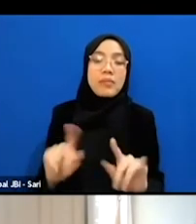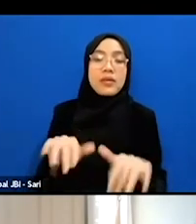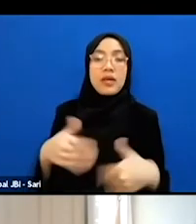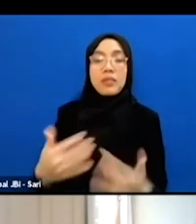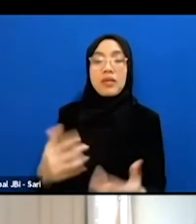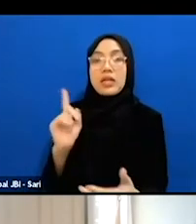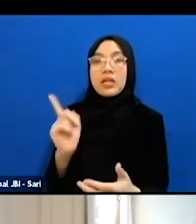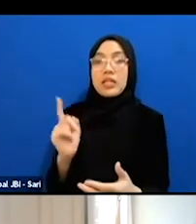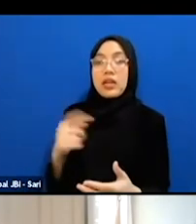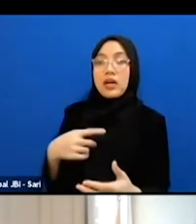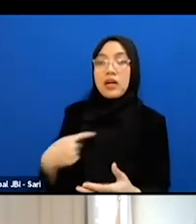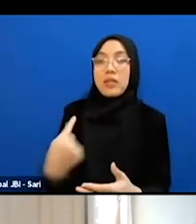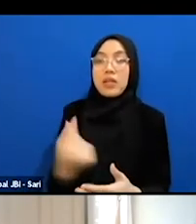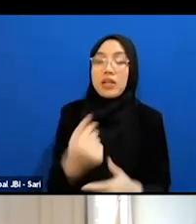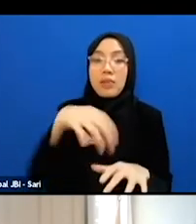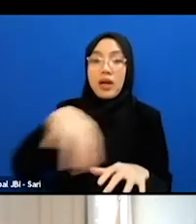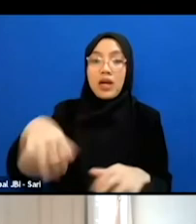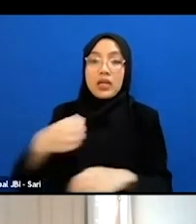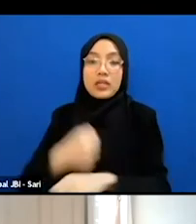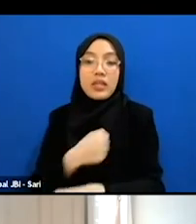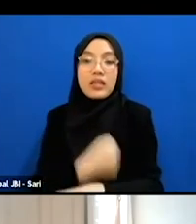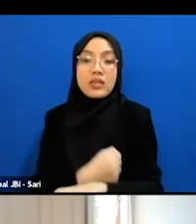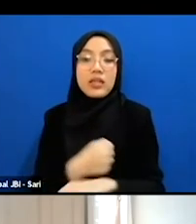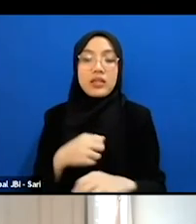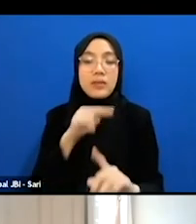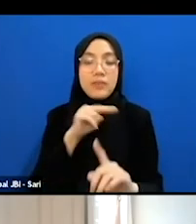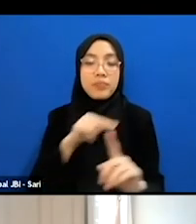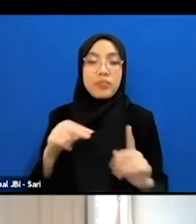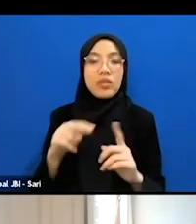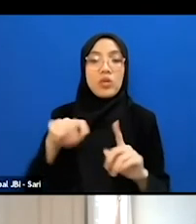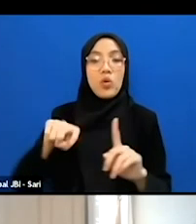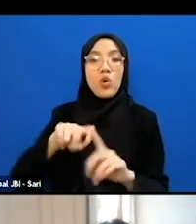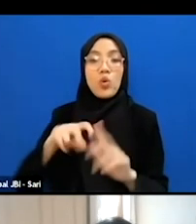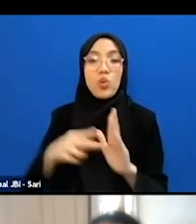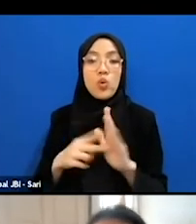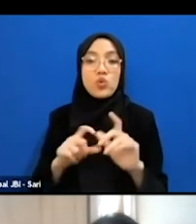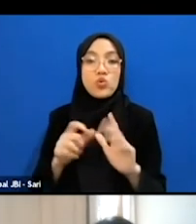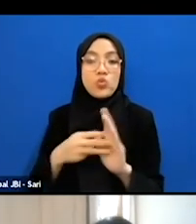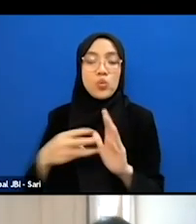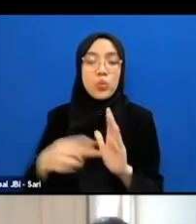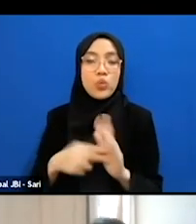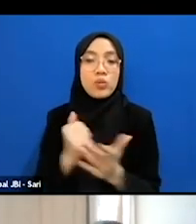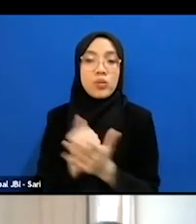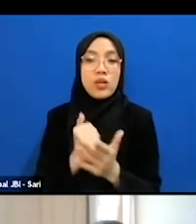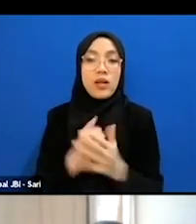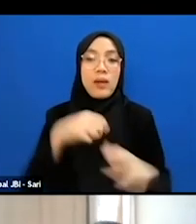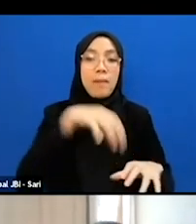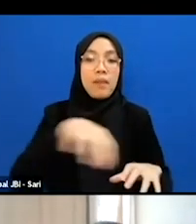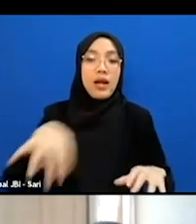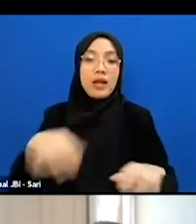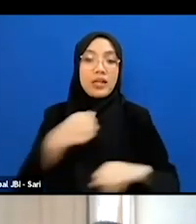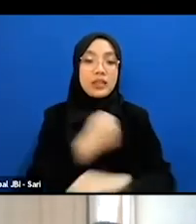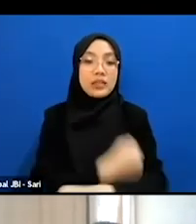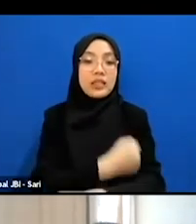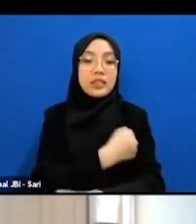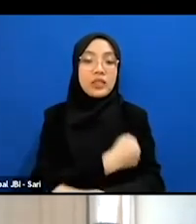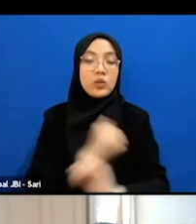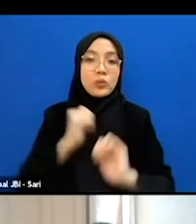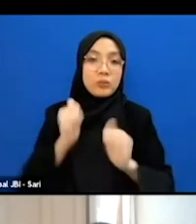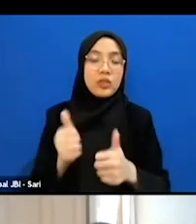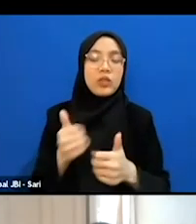mengkonsumsi barang dan jasa yang ada di perspektif konsumen adalah bahwa memang barang dan jasa ini paint